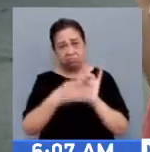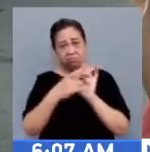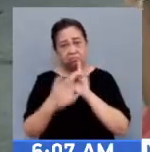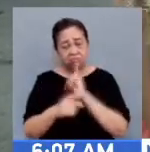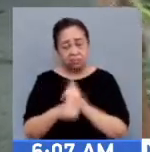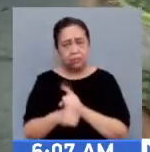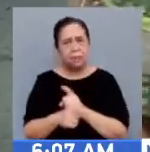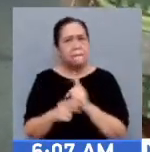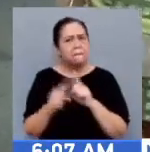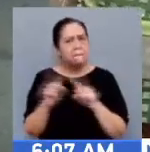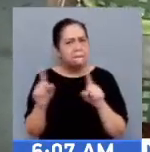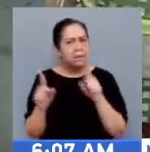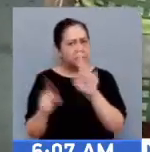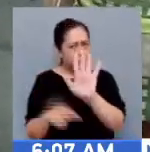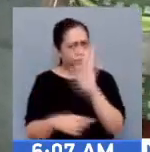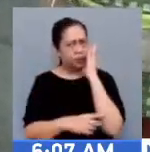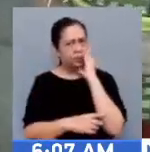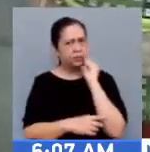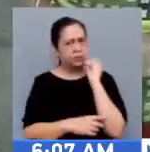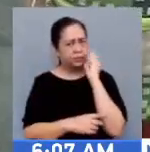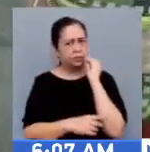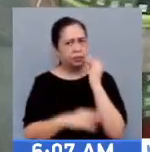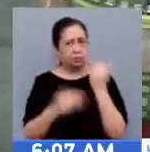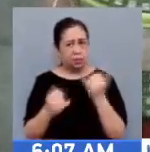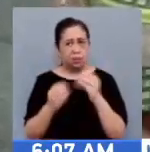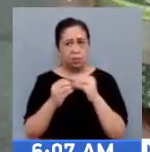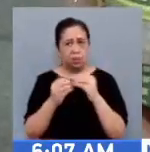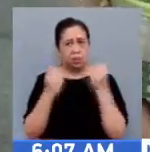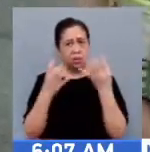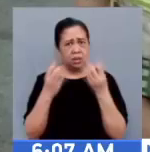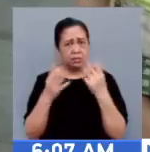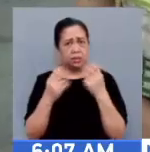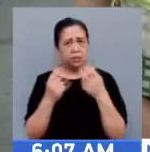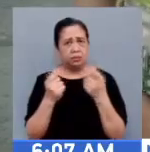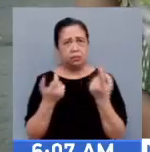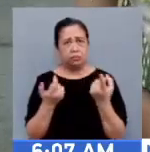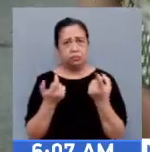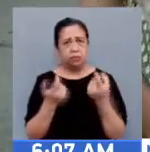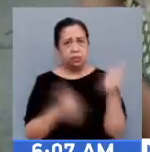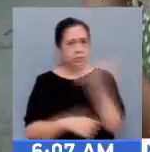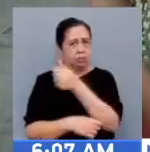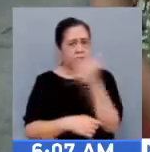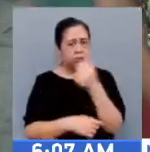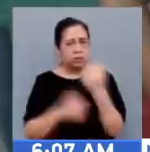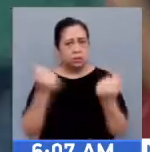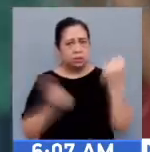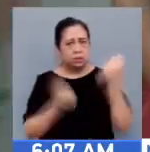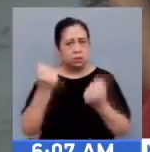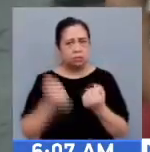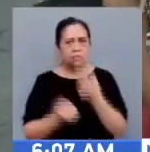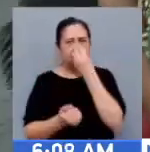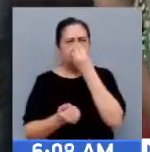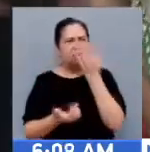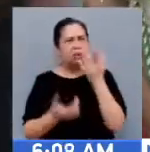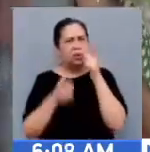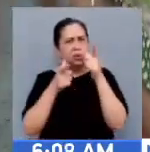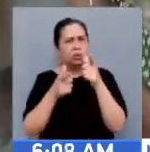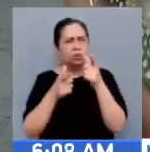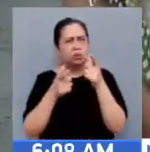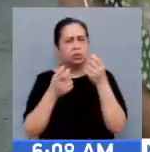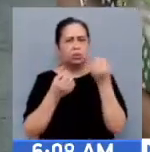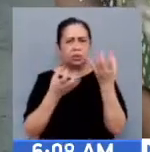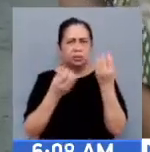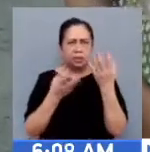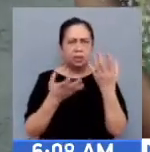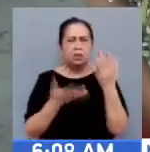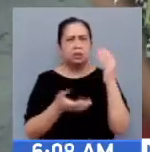ang experience niyo ngayon, mas dumami ba o kumonte yung mga pumapasada? Medyo dumami naman po. Ngayong araw na